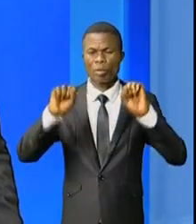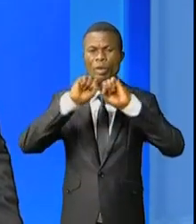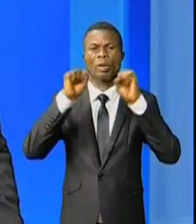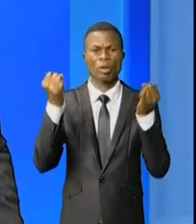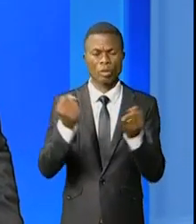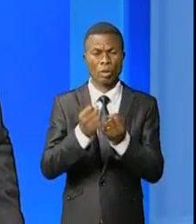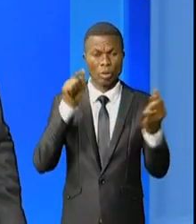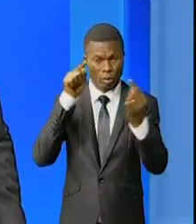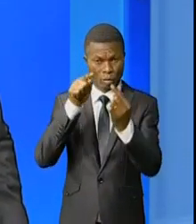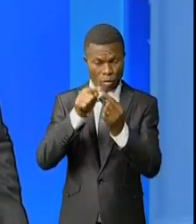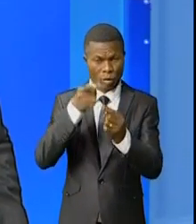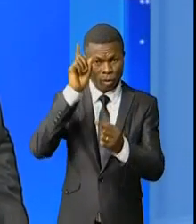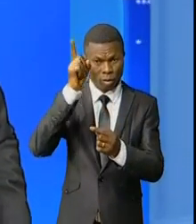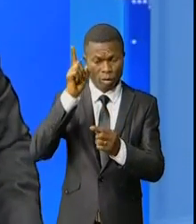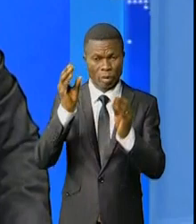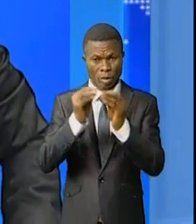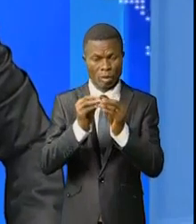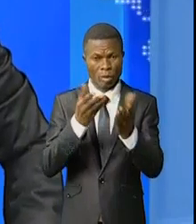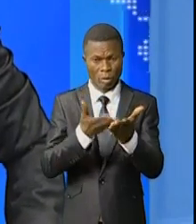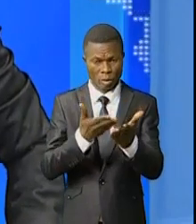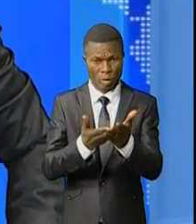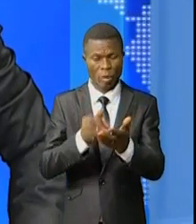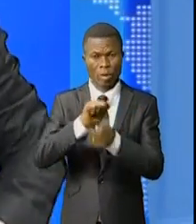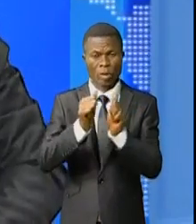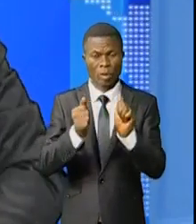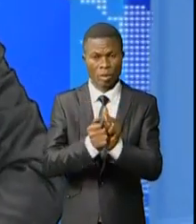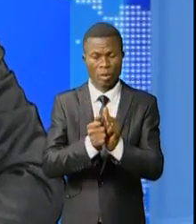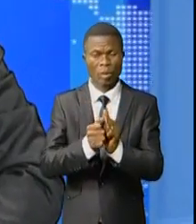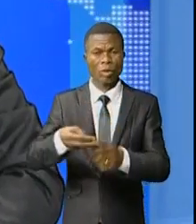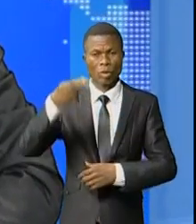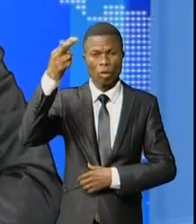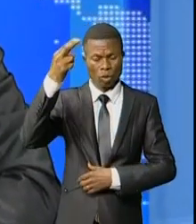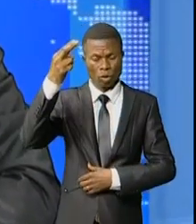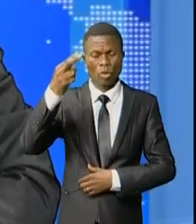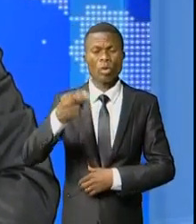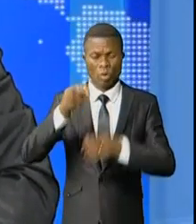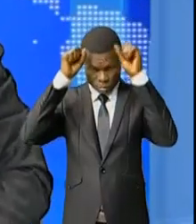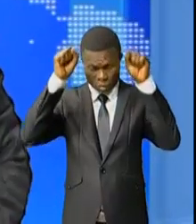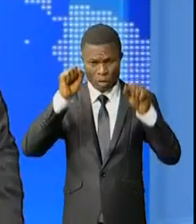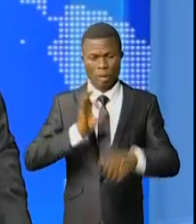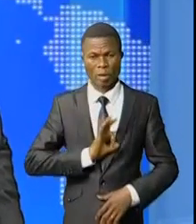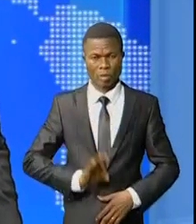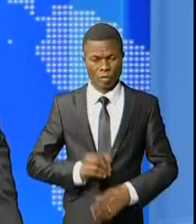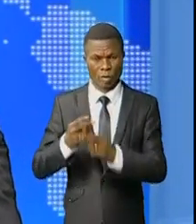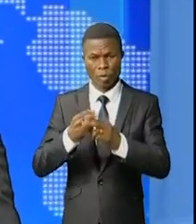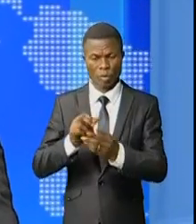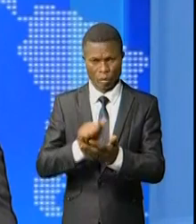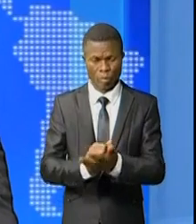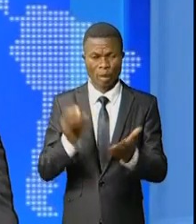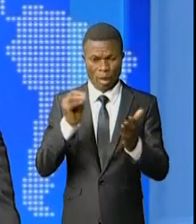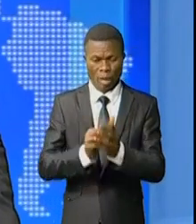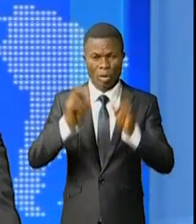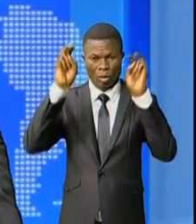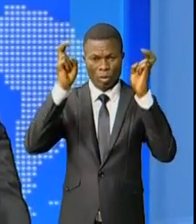société. Objectif de ces assises placées sous le haut patronage du président de la République. À suivre également dans ces